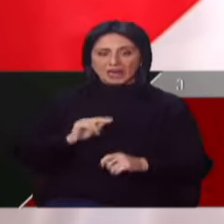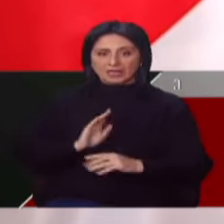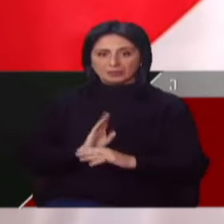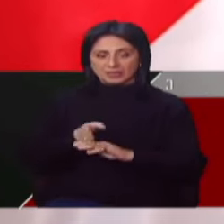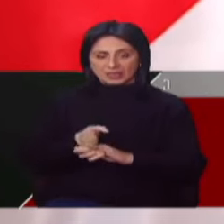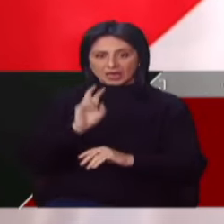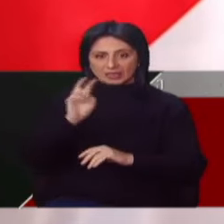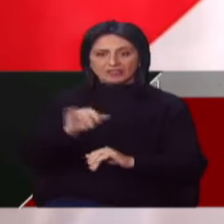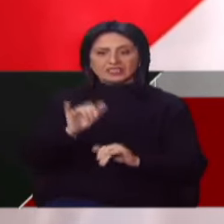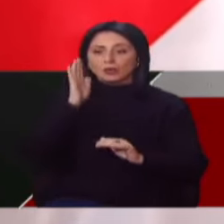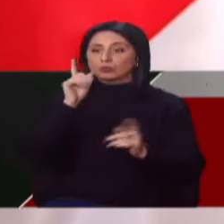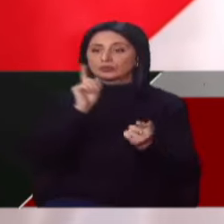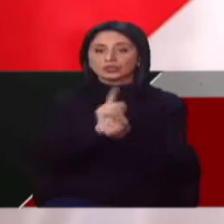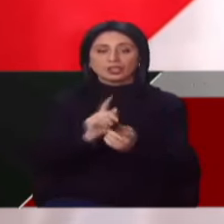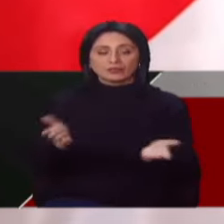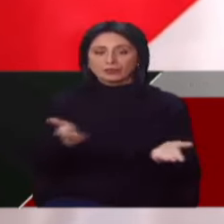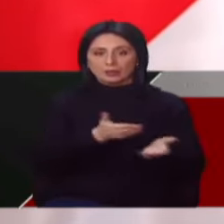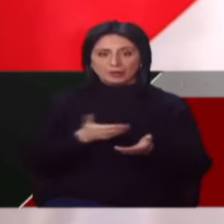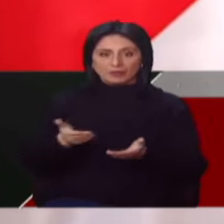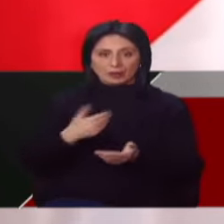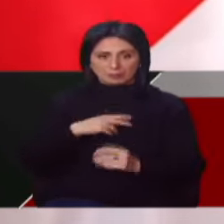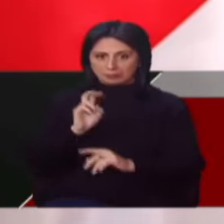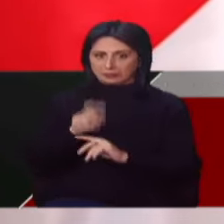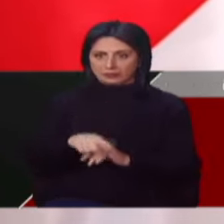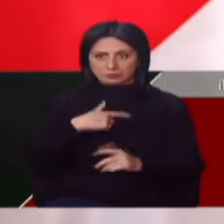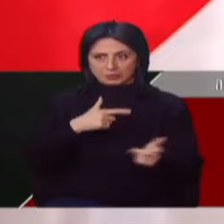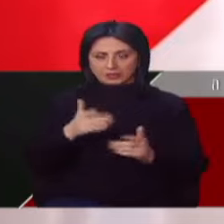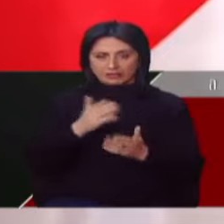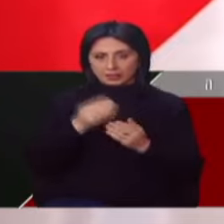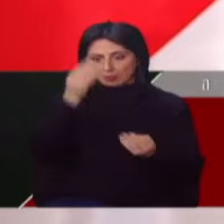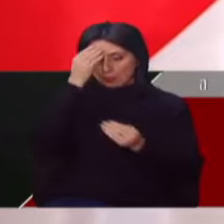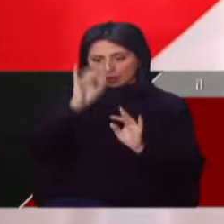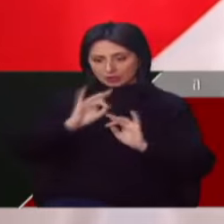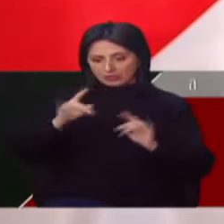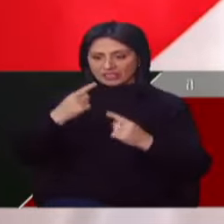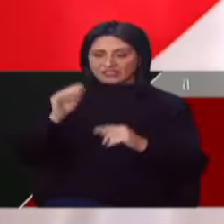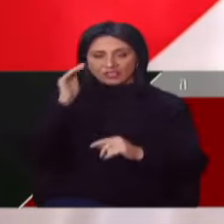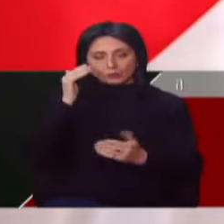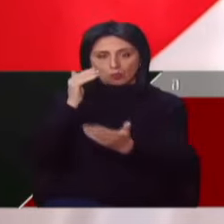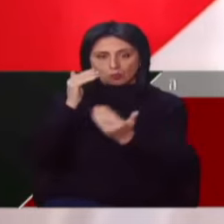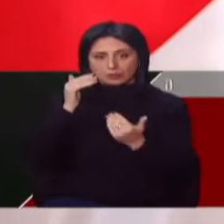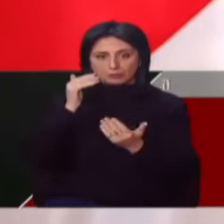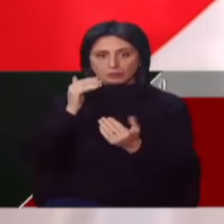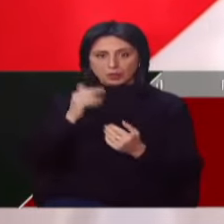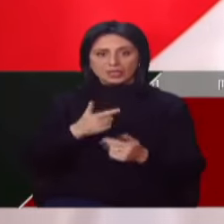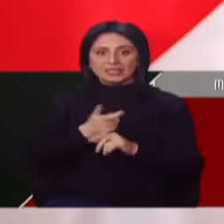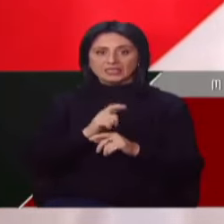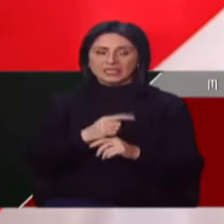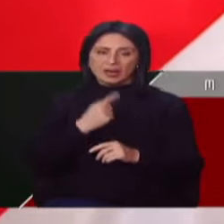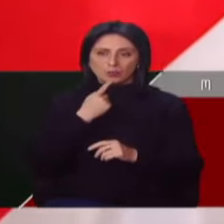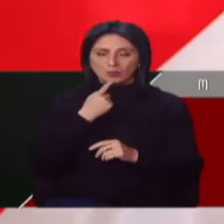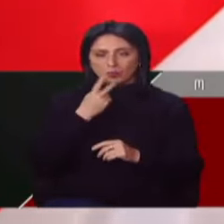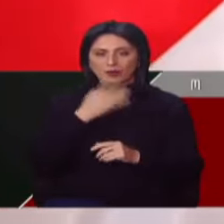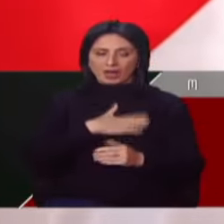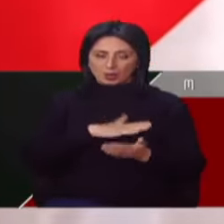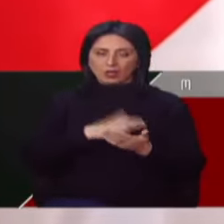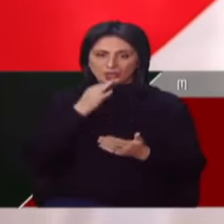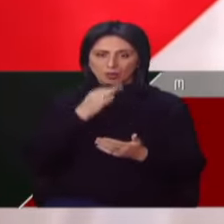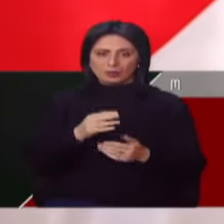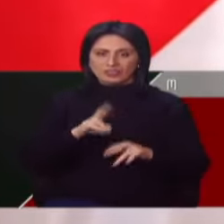ან სადაც იქნება ეს პლატფორმა, მზადვარ მივიდეთ ჩვენი მოსაზრებებით ვთქვათ და სხვებსაც მოუსმინოთ. Მაგრამ ძალიან სკეპტიკურად ვარ გულახდილად რომ